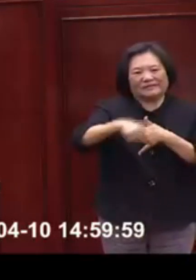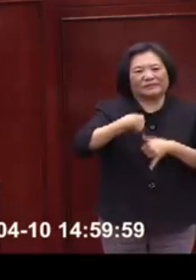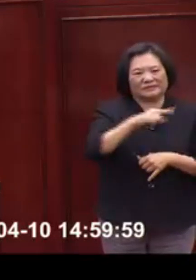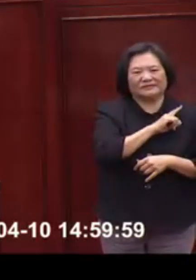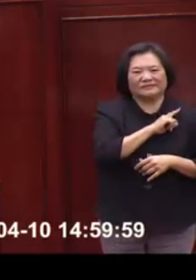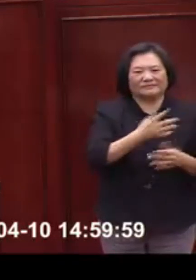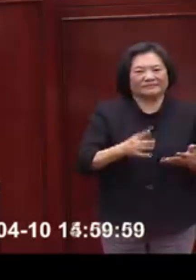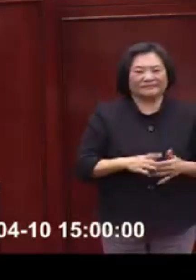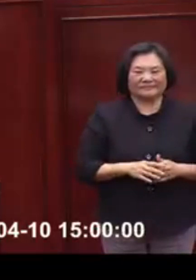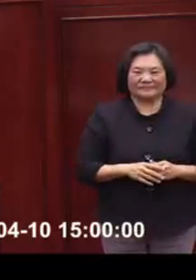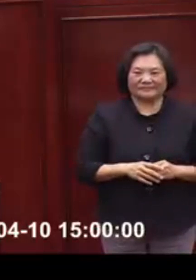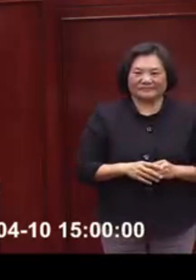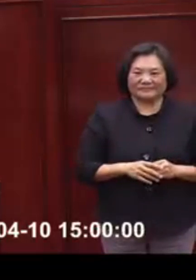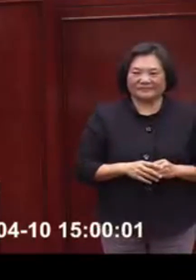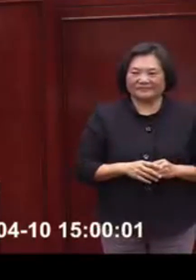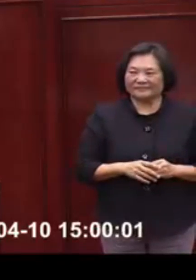愿啊。